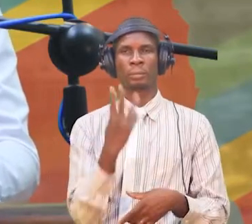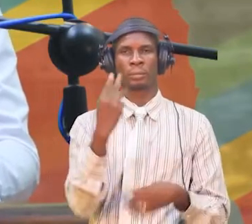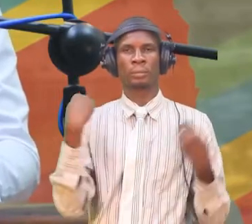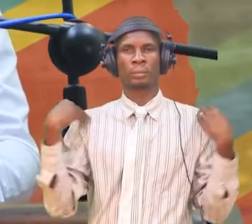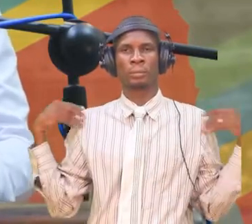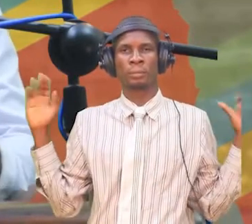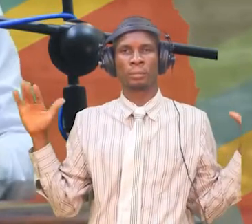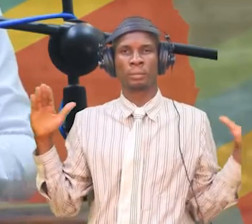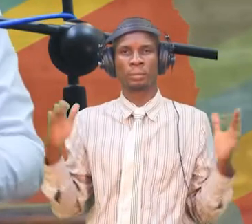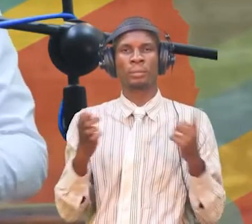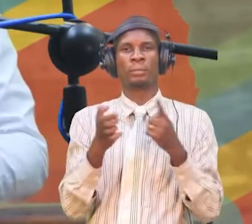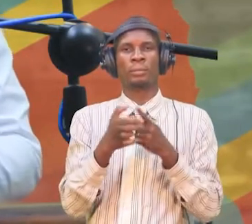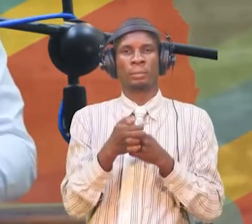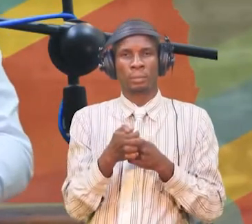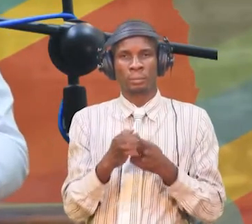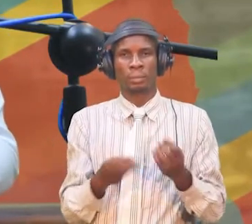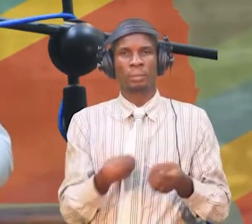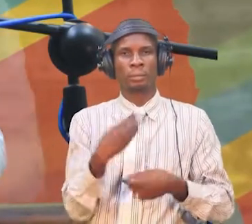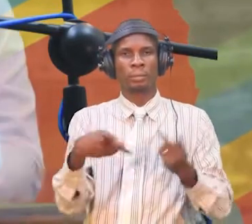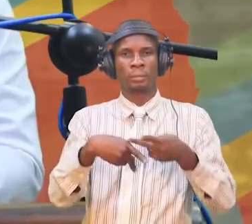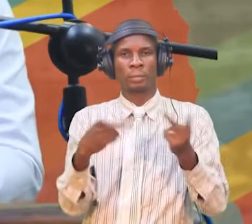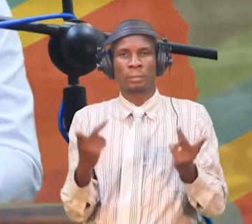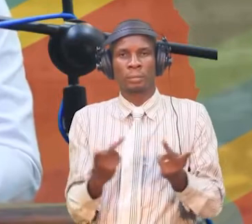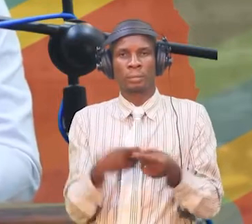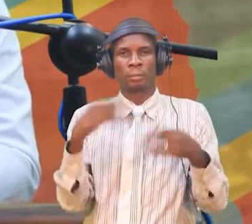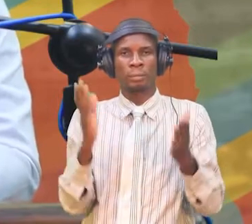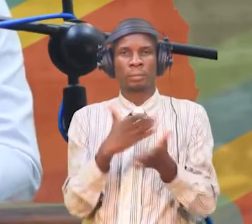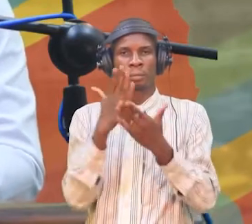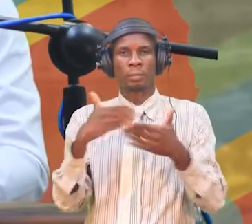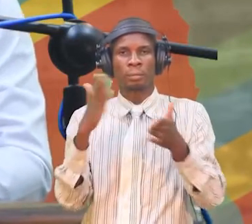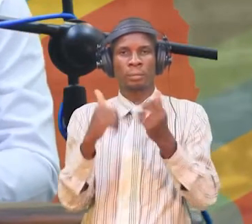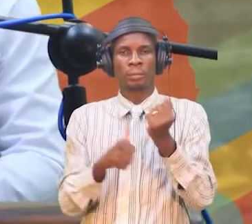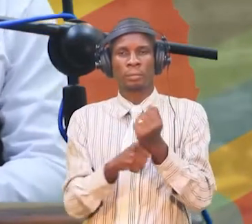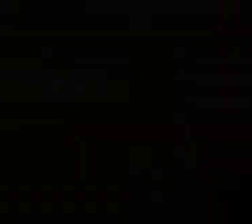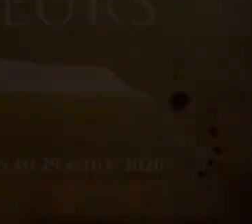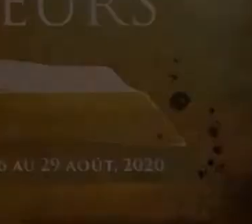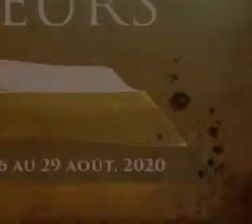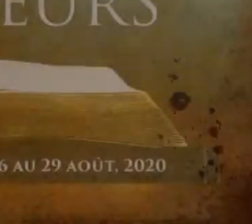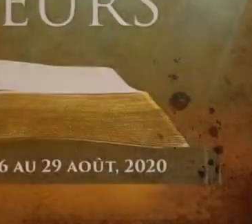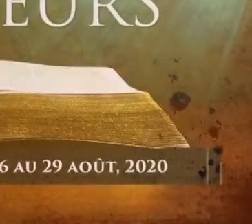alelo tozali na gospel mpe na 4 êtres vivants totiki esika.